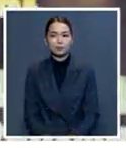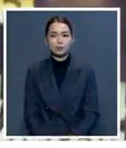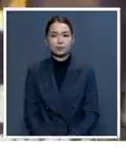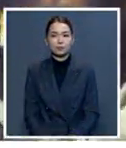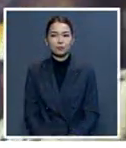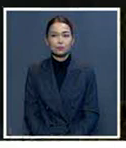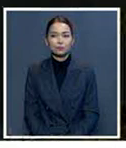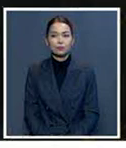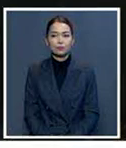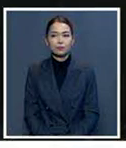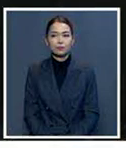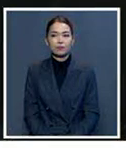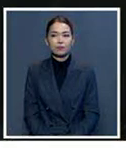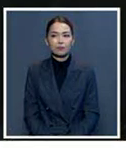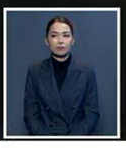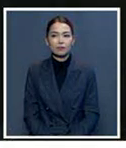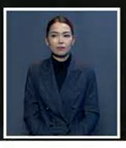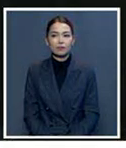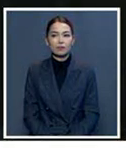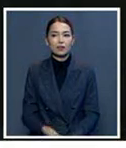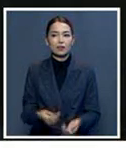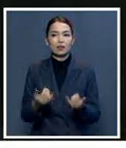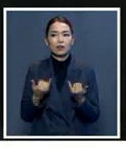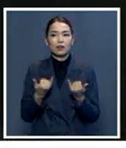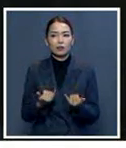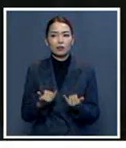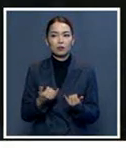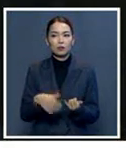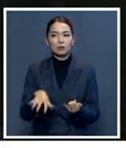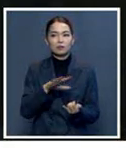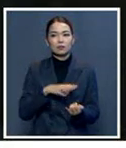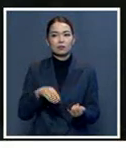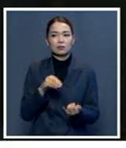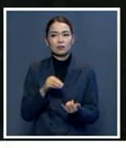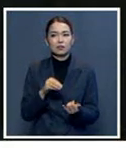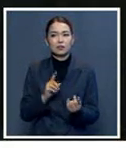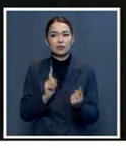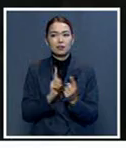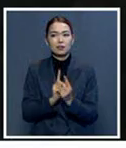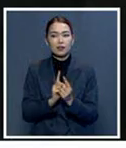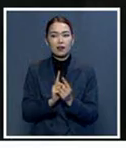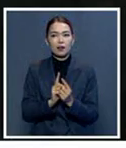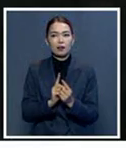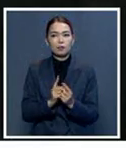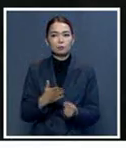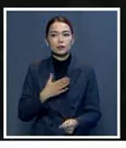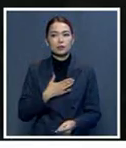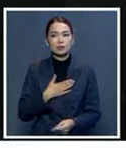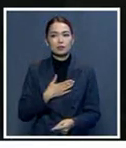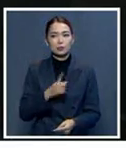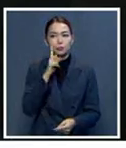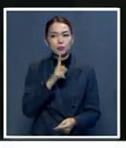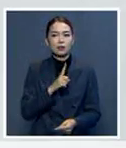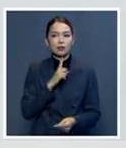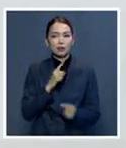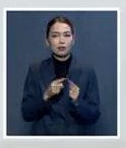Жарыс жоғары деңгейде болды. Қарсыластарымыз осал болғанда жоқ. Біз бір ай